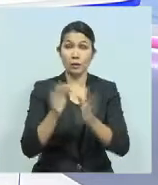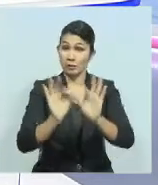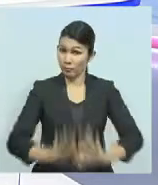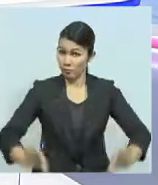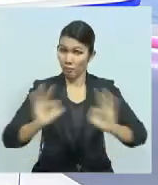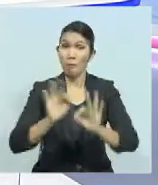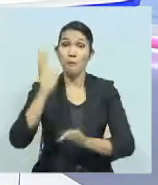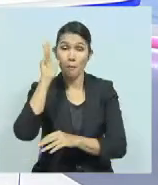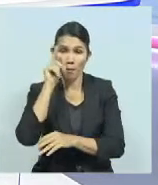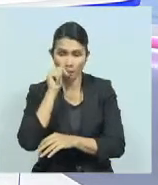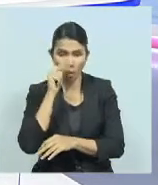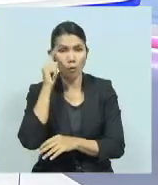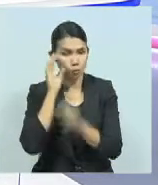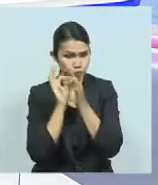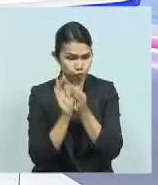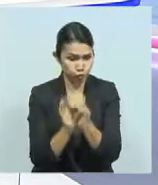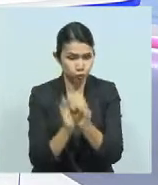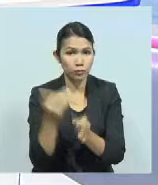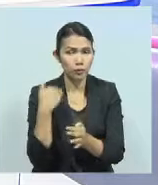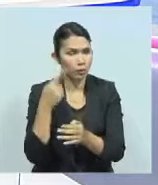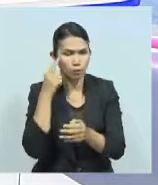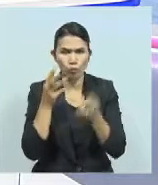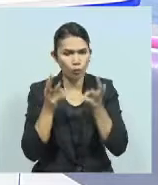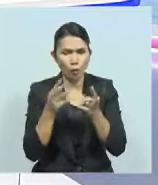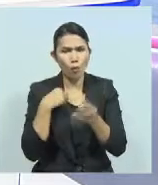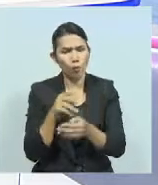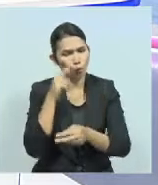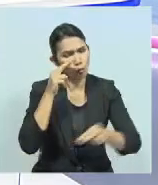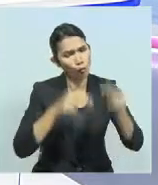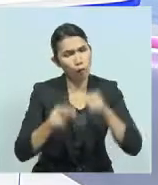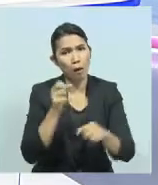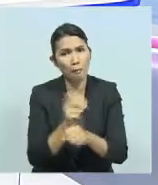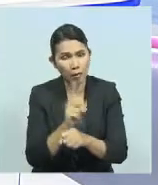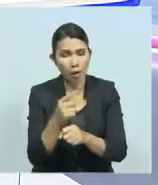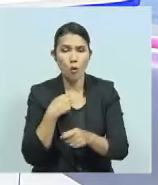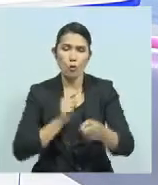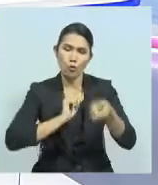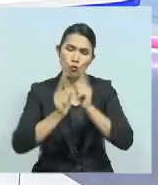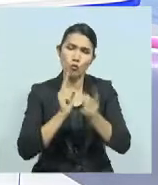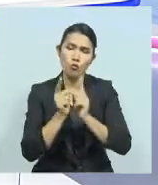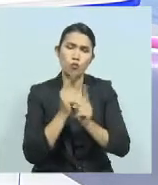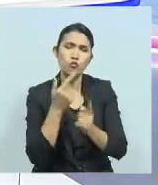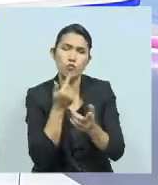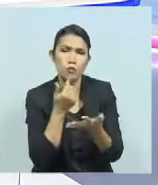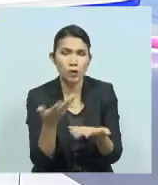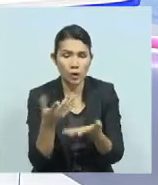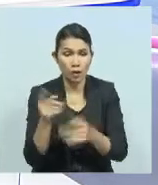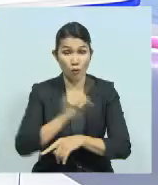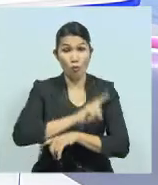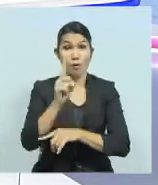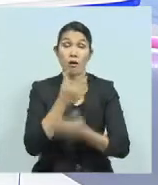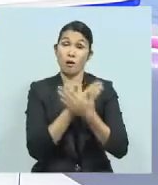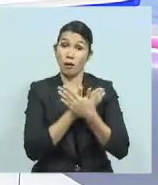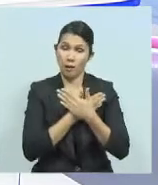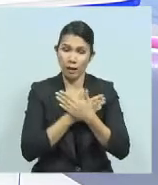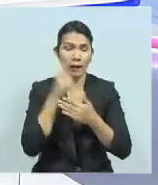ณแม่ผู้ปกครองก็จะมีความห่วงใยว่าแล้วเราจะดูแลลูกหลานของเรายังไงเราจะพูดคุยกับเขายังไงให้เขาใช้เทศกาลวันวาเลน